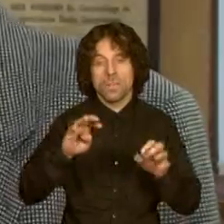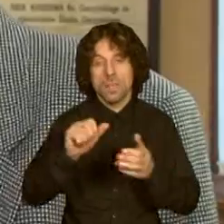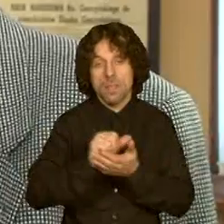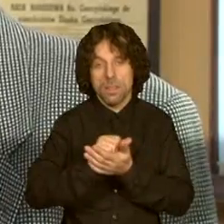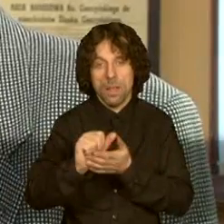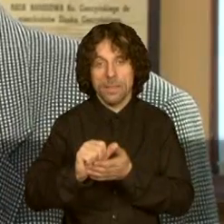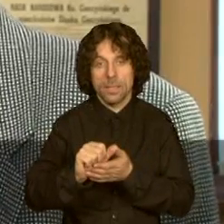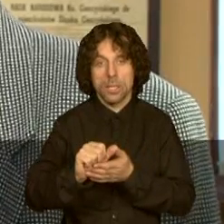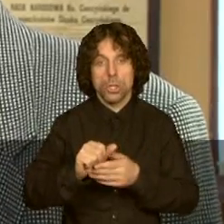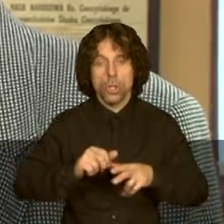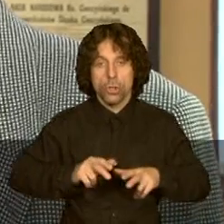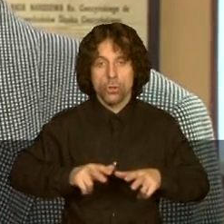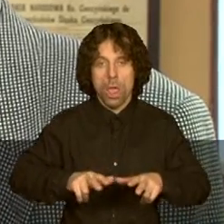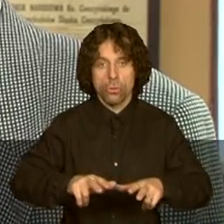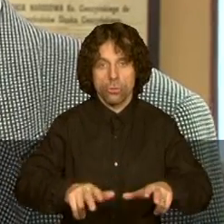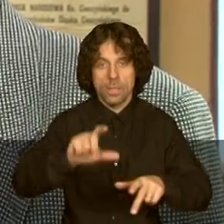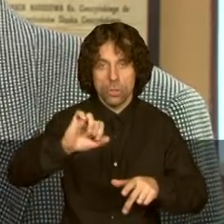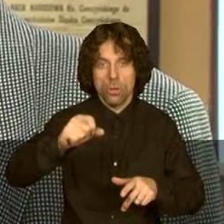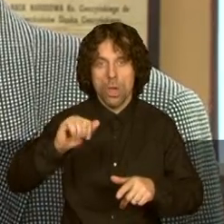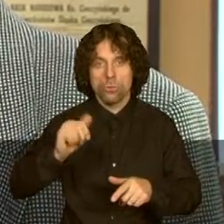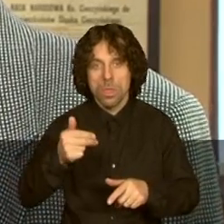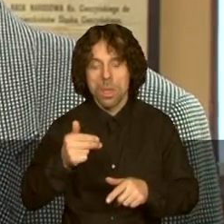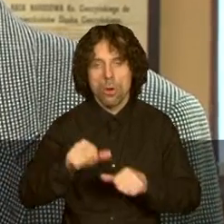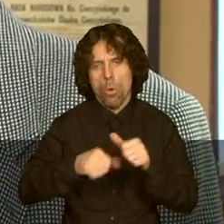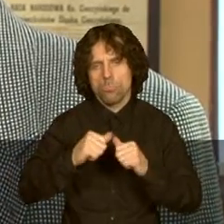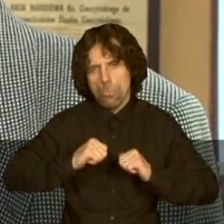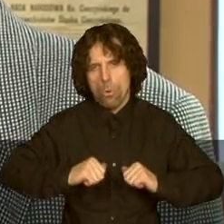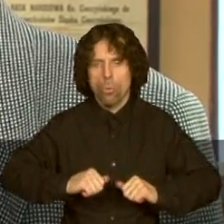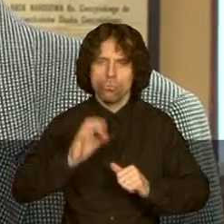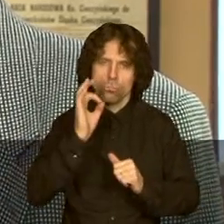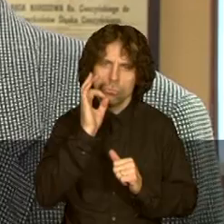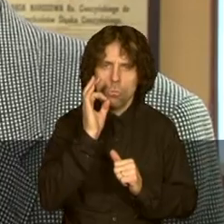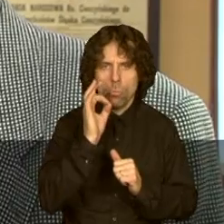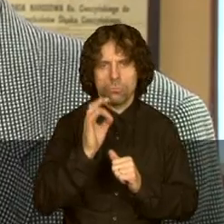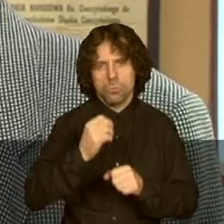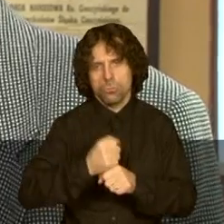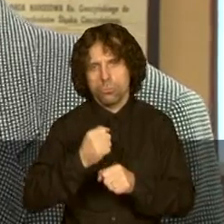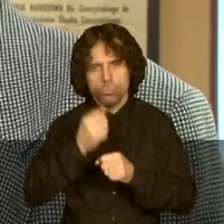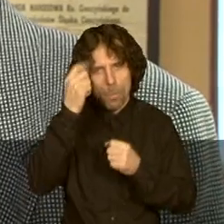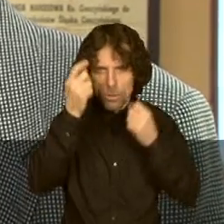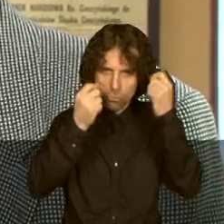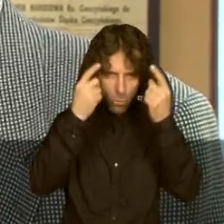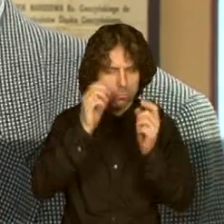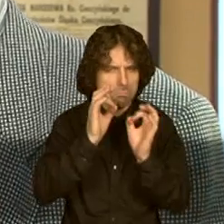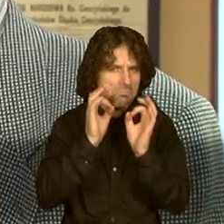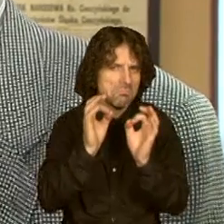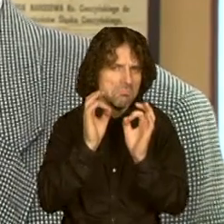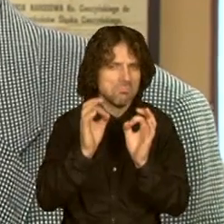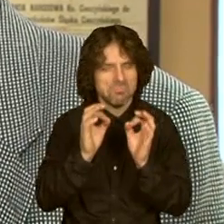Rok 1911 w Cieszynie był rokiem spokoju, dobrobytu i